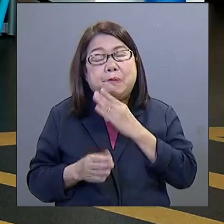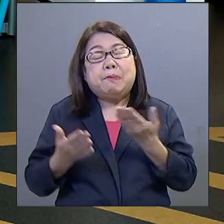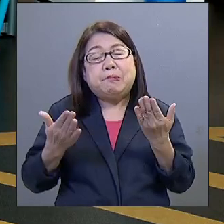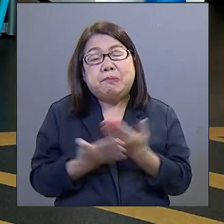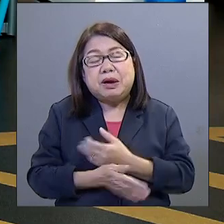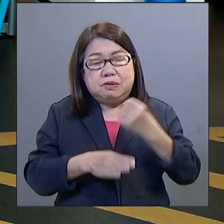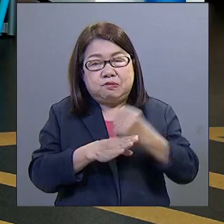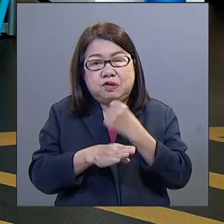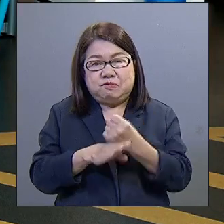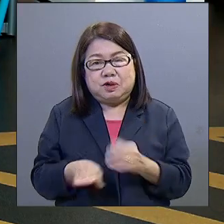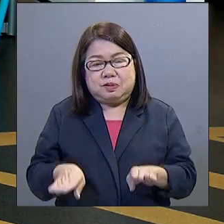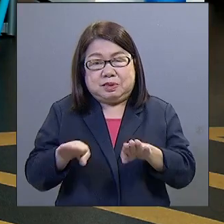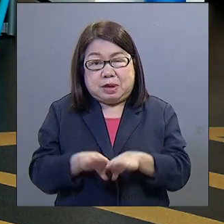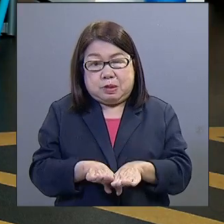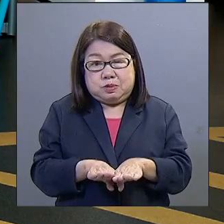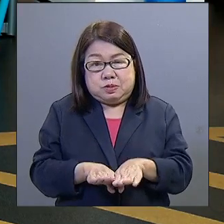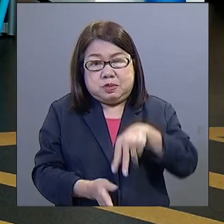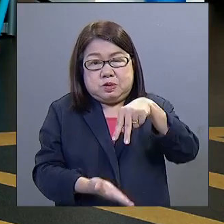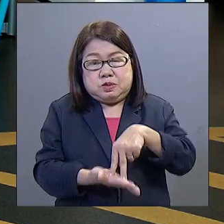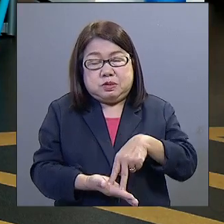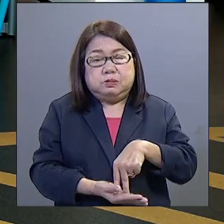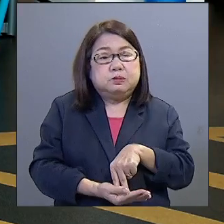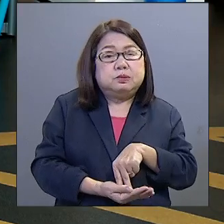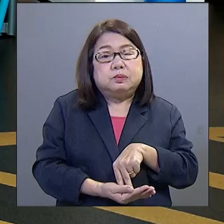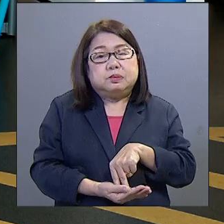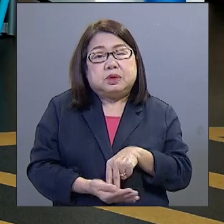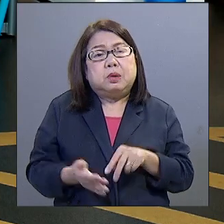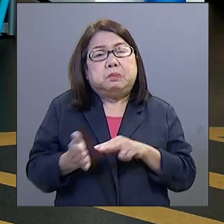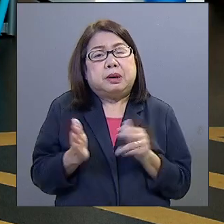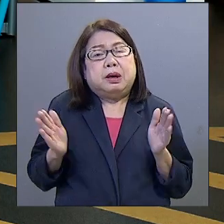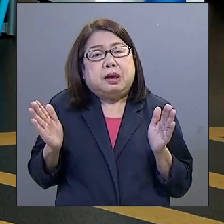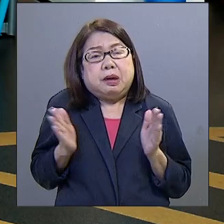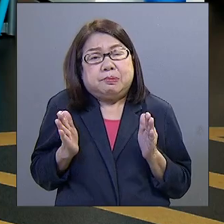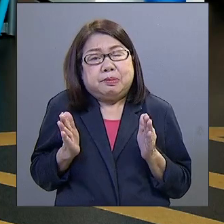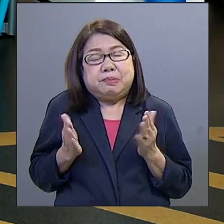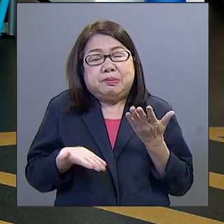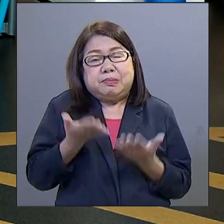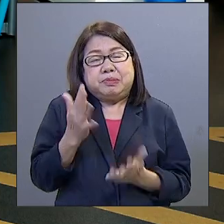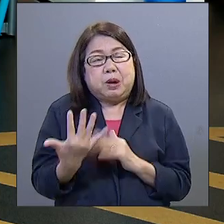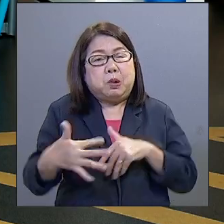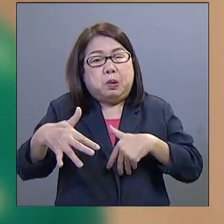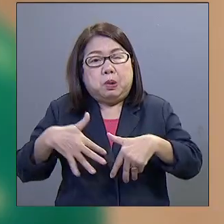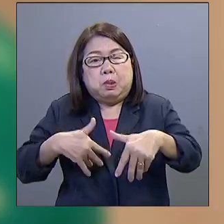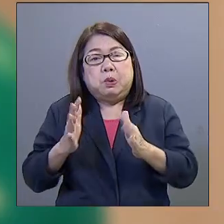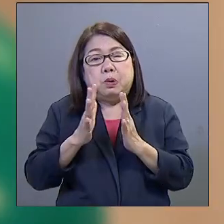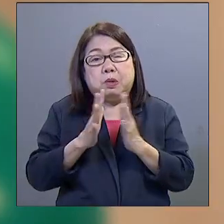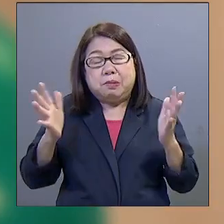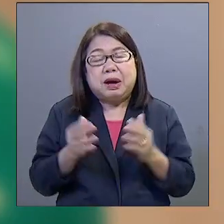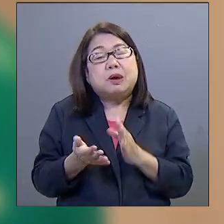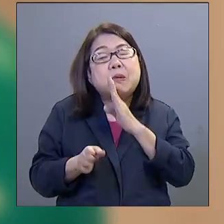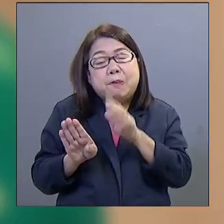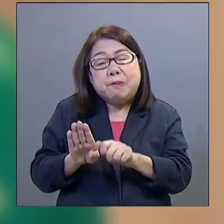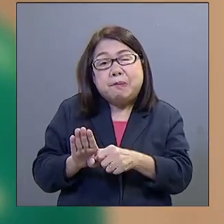ได้ดูว่าผู้สูงอายุสามารถที่จะทรงตัวอยู่ในที่แคบๆได้ไหมหรือว่าบางทีต้องไปเดินที่แคบอย่างสมมติว่าเปิดประตูเข้าห้